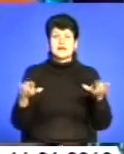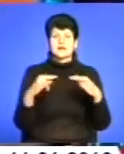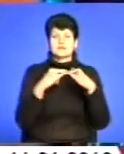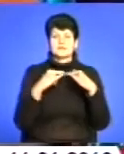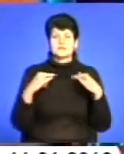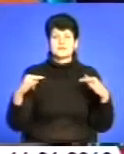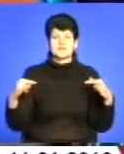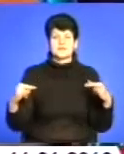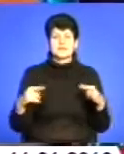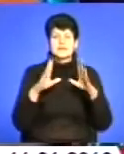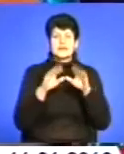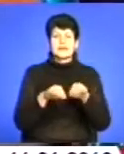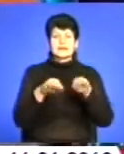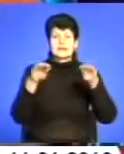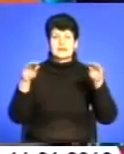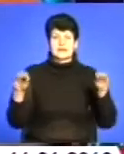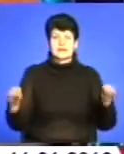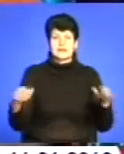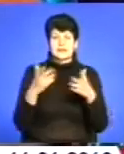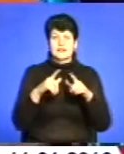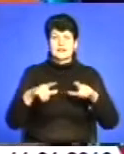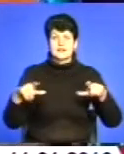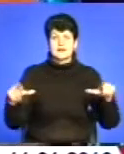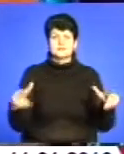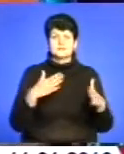та все піли, мами,